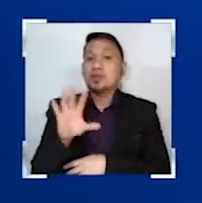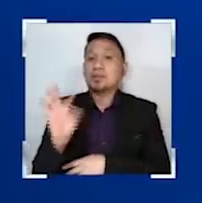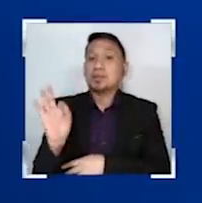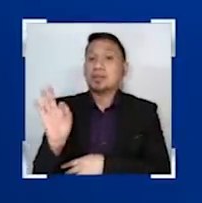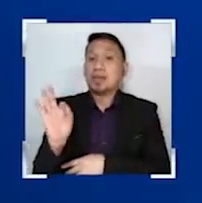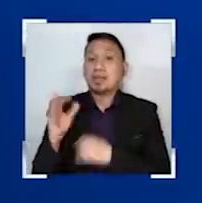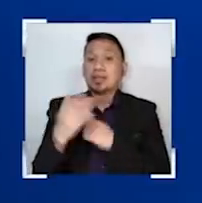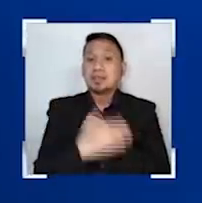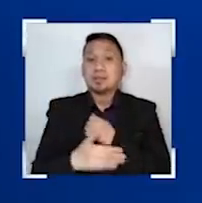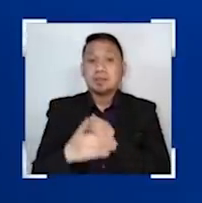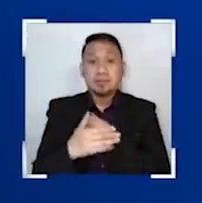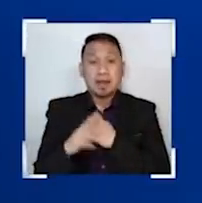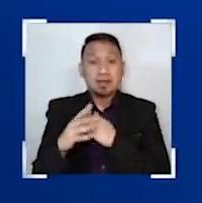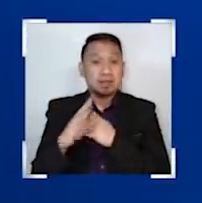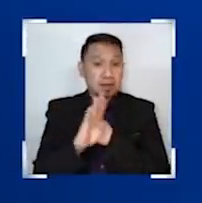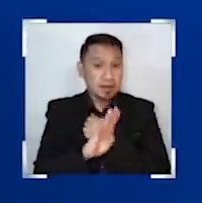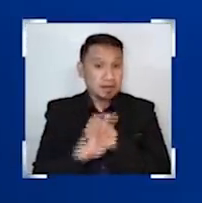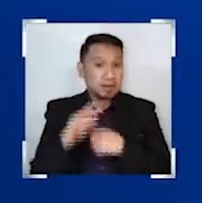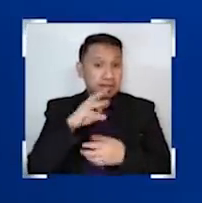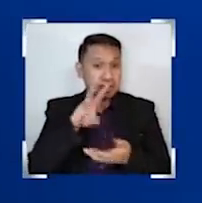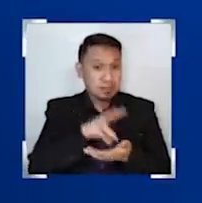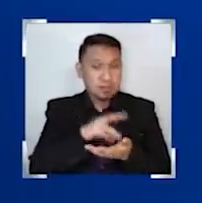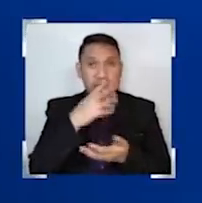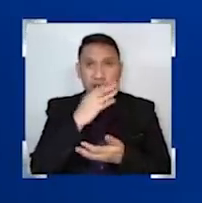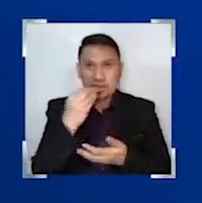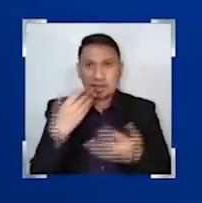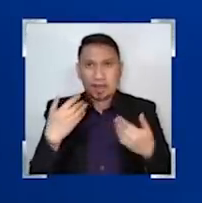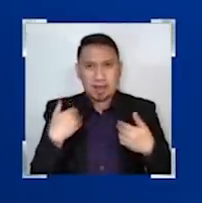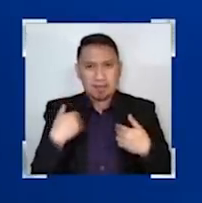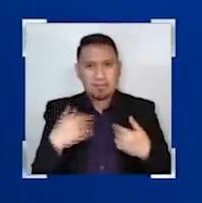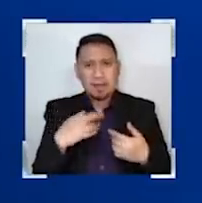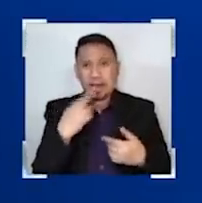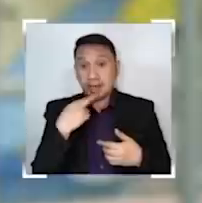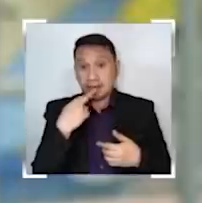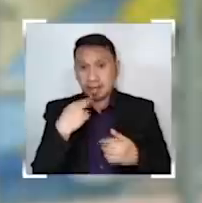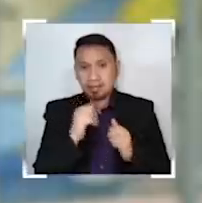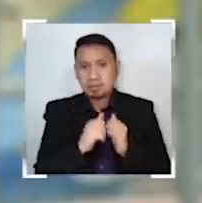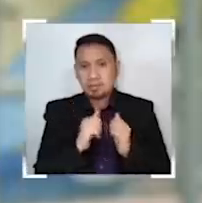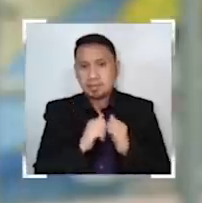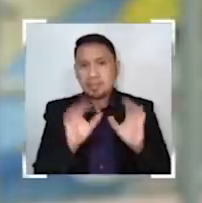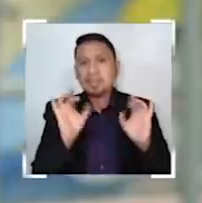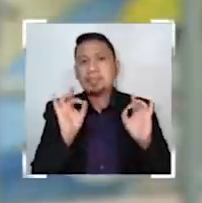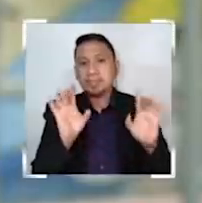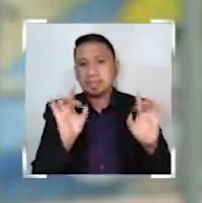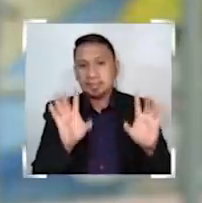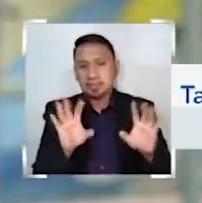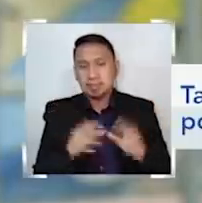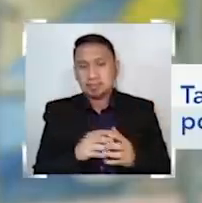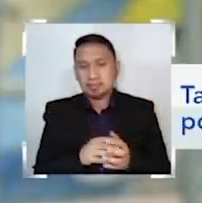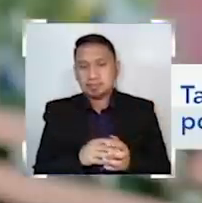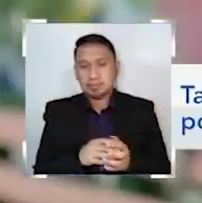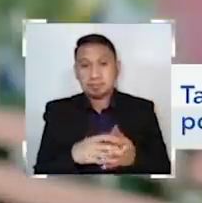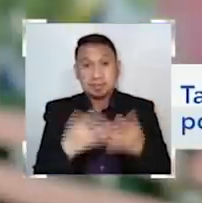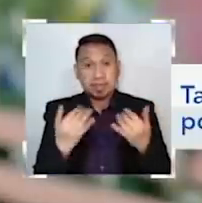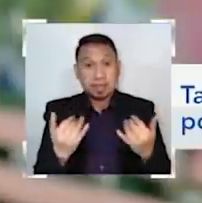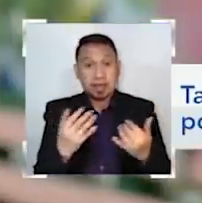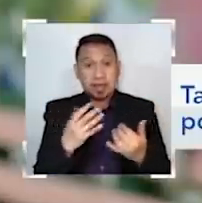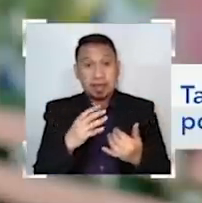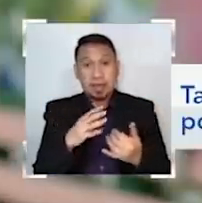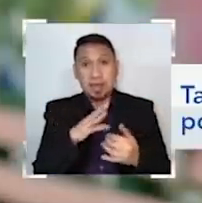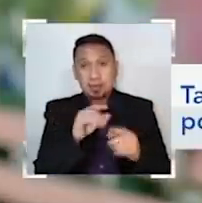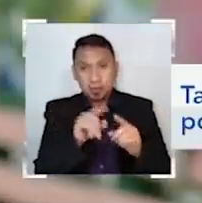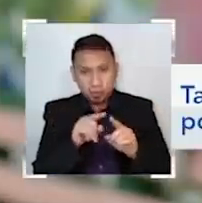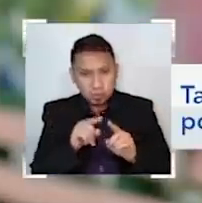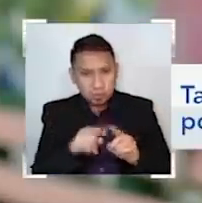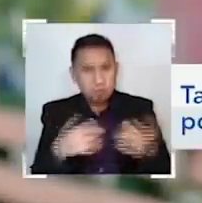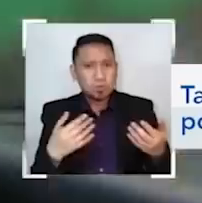ang binabantayan dahil nasa red category o pinakamataas na alerto ng pulisya. Binabantayan din ang pagtalima sa tamang sukat at pagkakabit